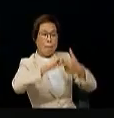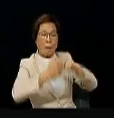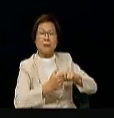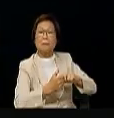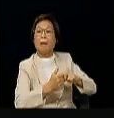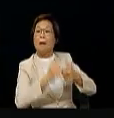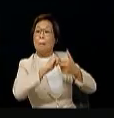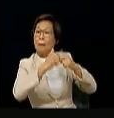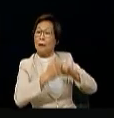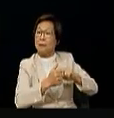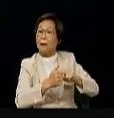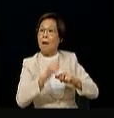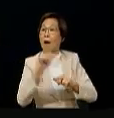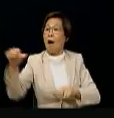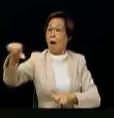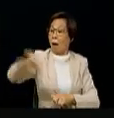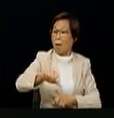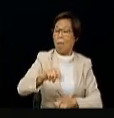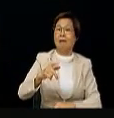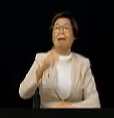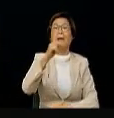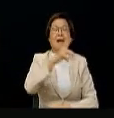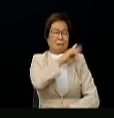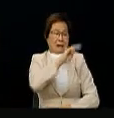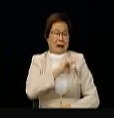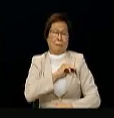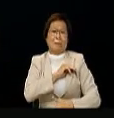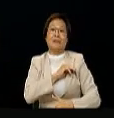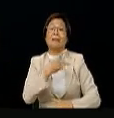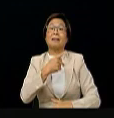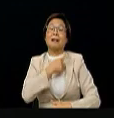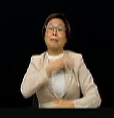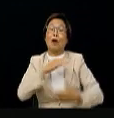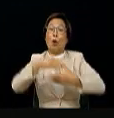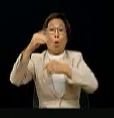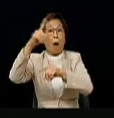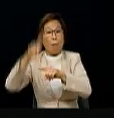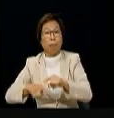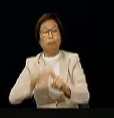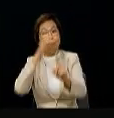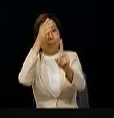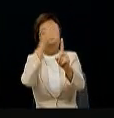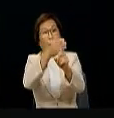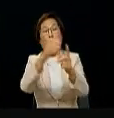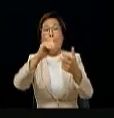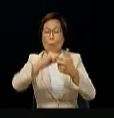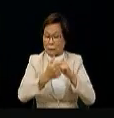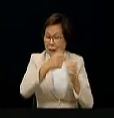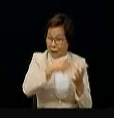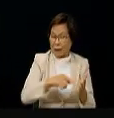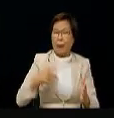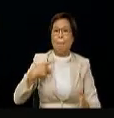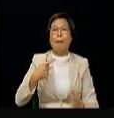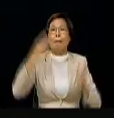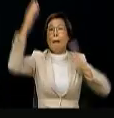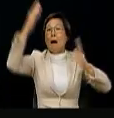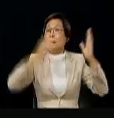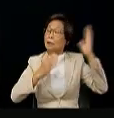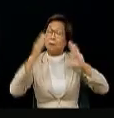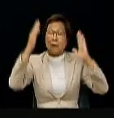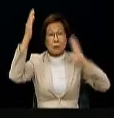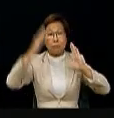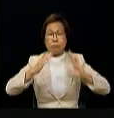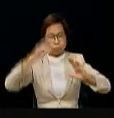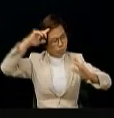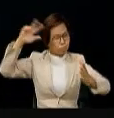Afganistan datuk.net kencang tua tidak boleh lari daripada isu ini tapi Malaysia telah pun menyebut pendirian bahwa Malaysia Hai akan